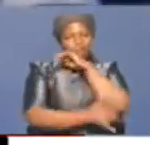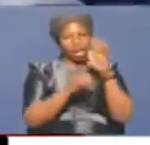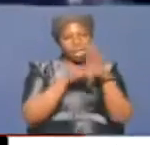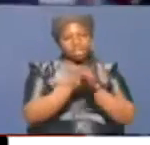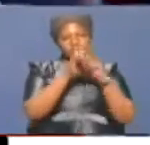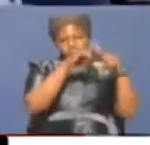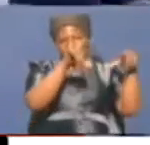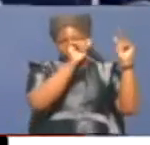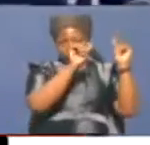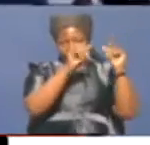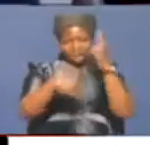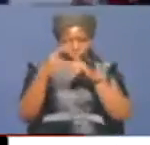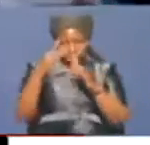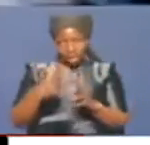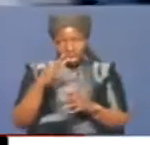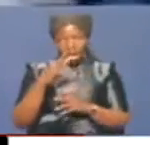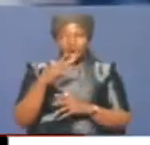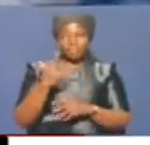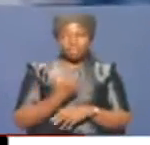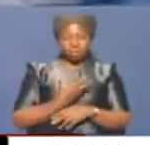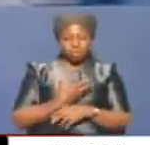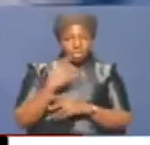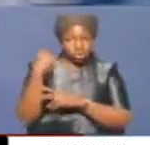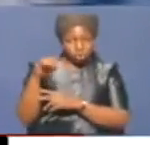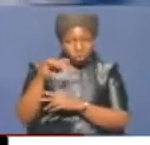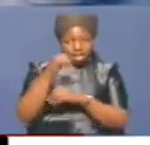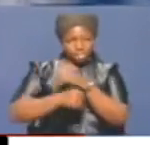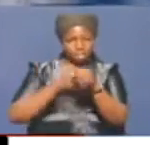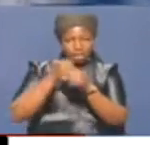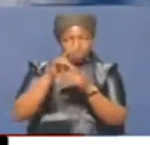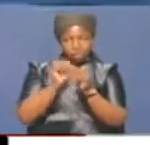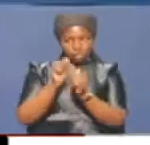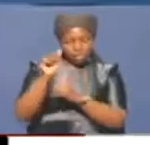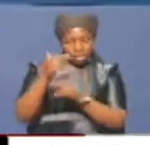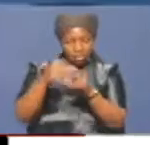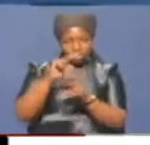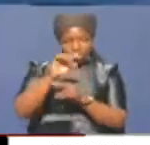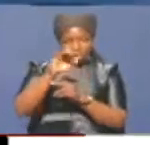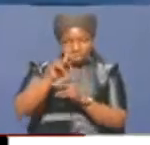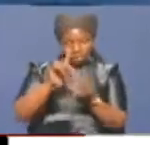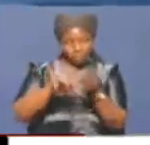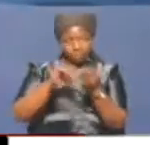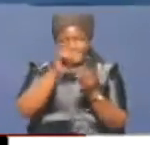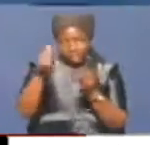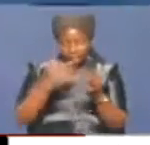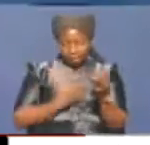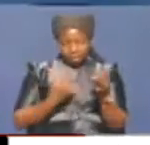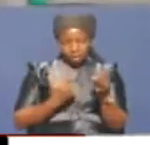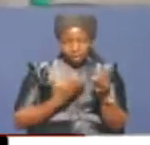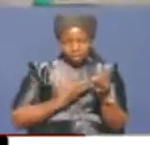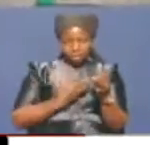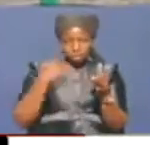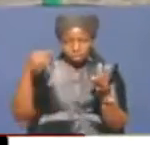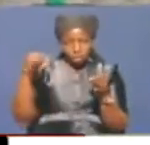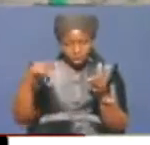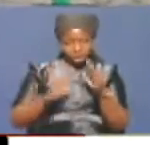nishani ya dhahabu katika uzani wa light kwenye mashindano ya bara Afrika mwaka 2015, Nick Okoth, na mshindi wa nishani ya dhahabu katika uzani wa super heavy kwenye